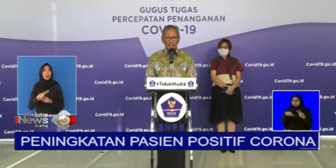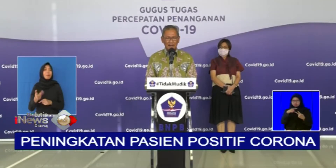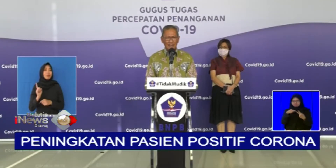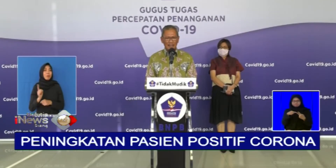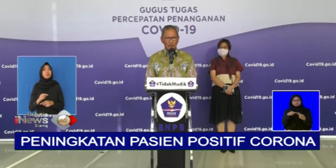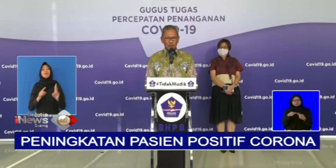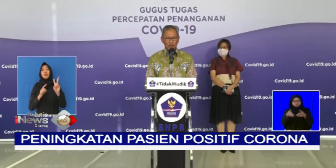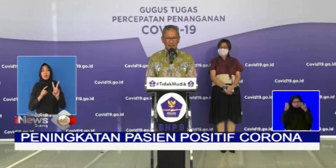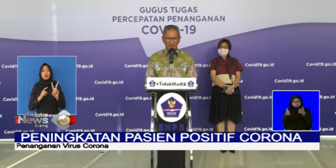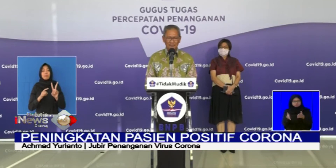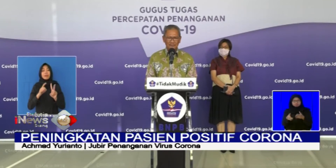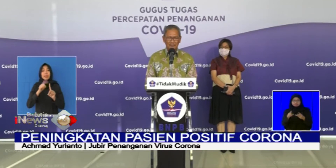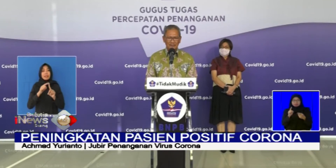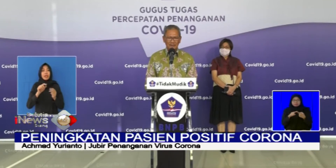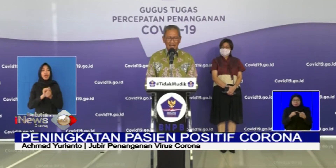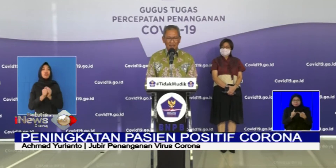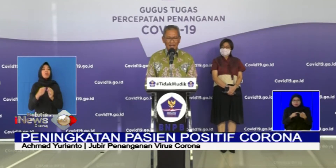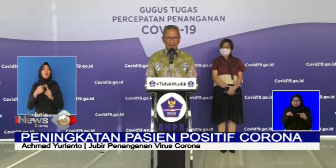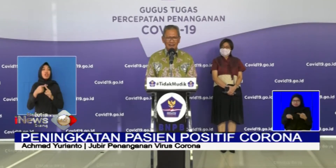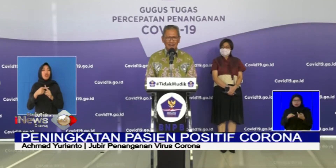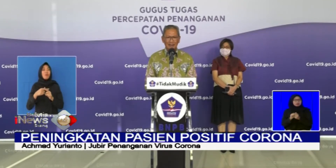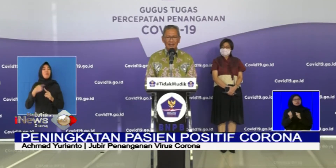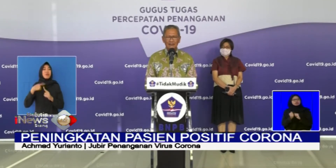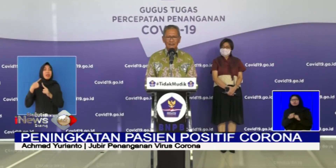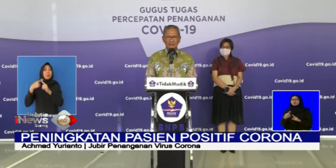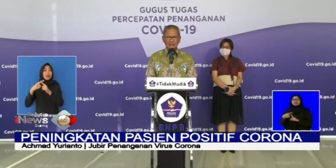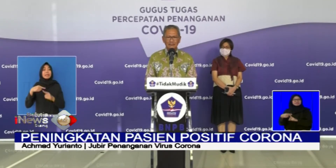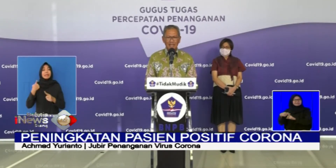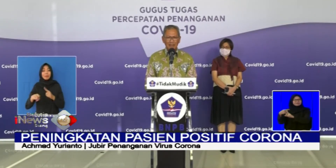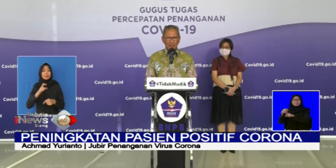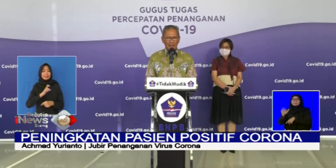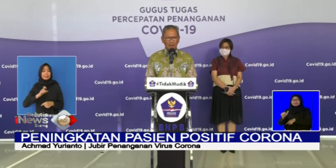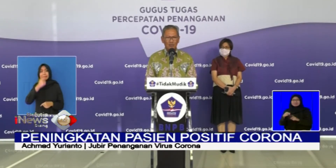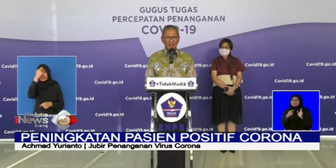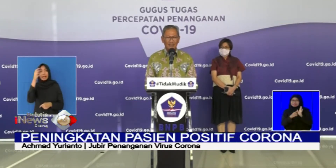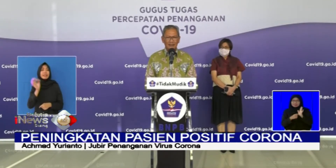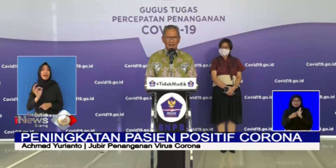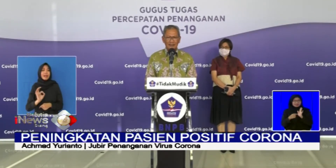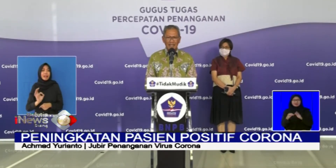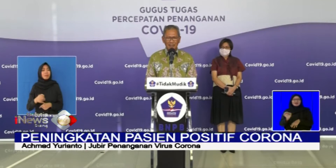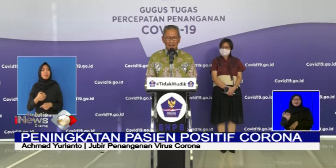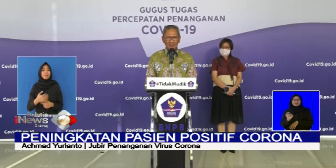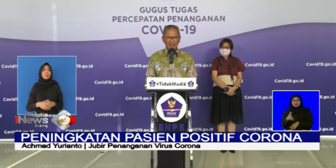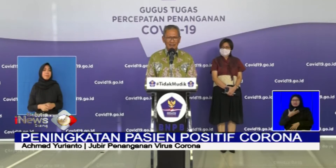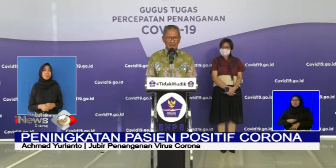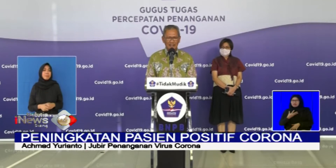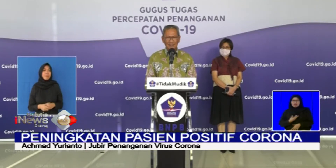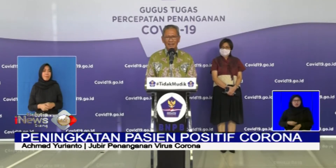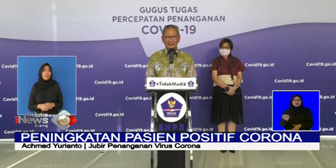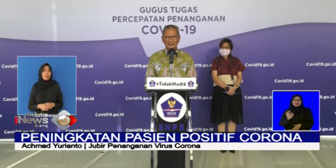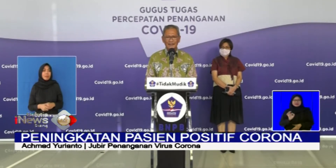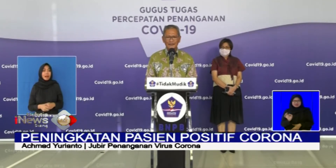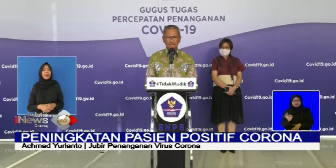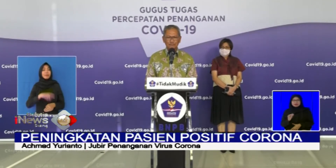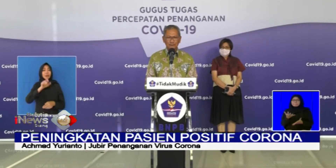pertama, masih ada kasus positif tanpa gejala, tanpa keluhan yang masih berada